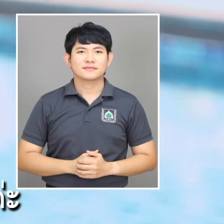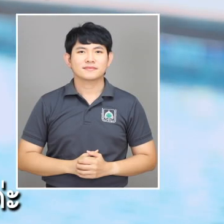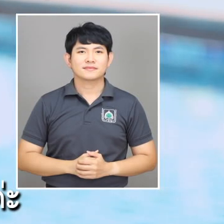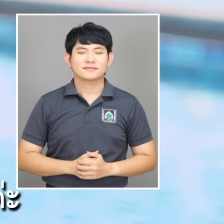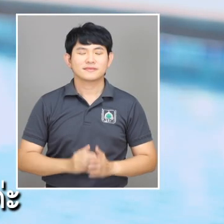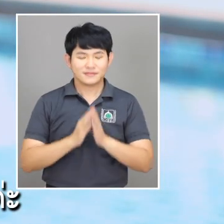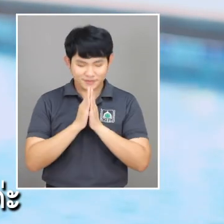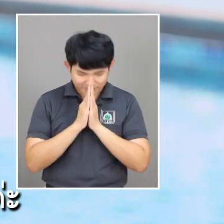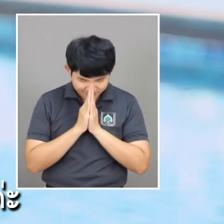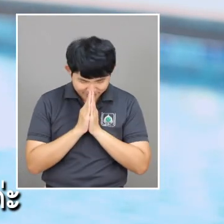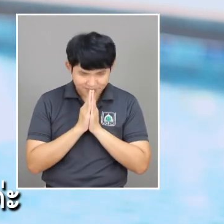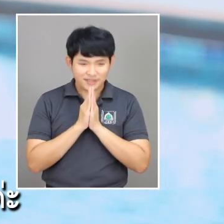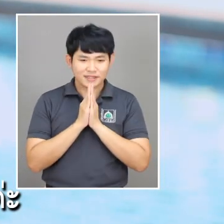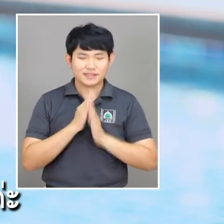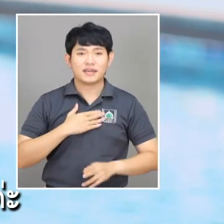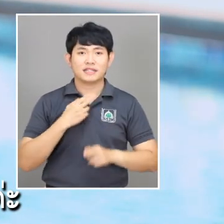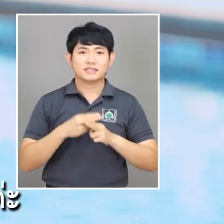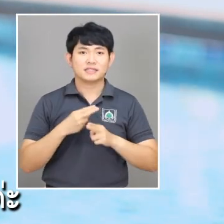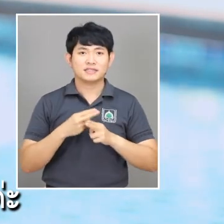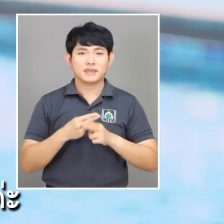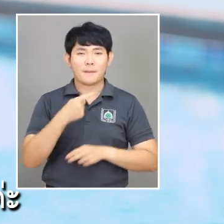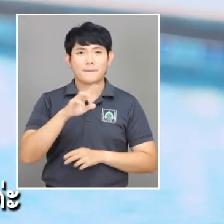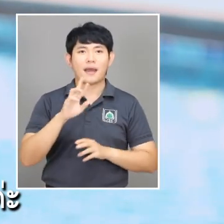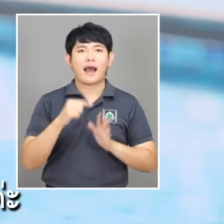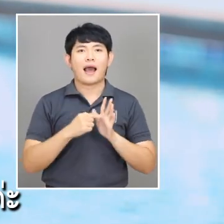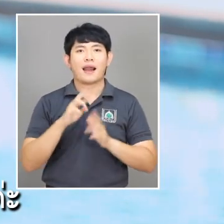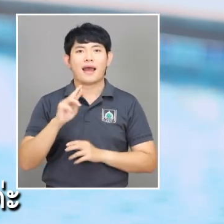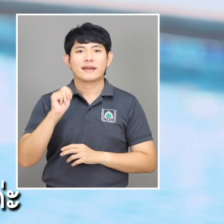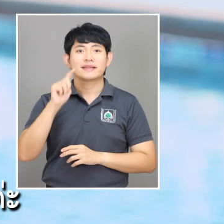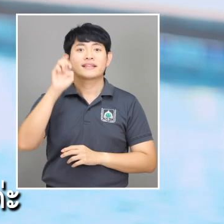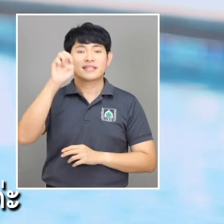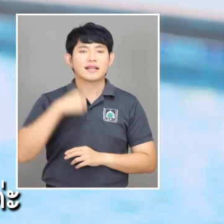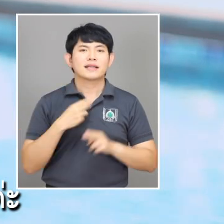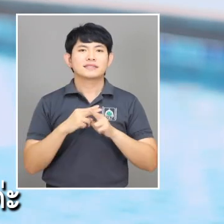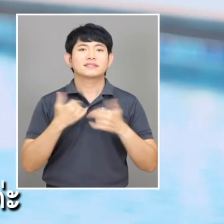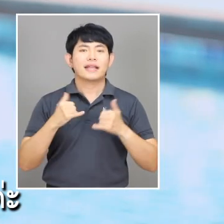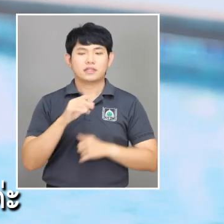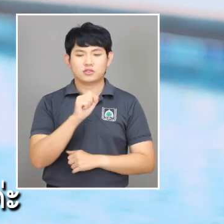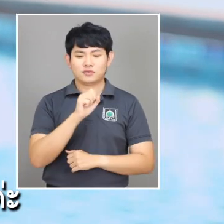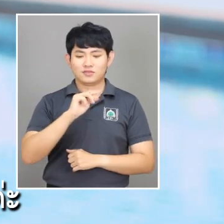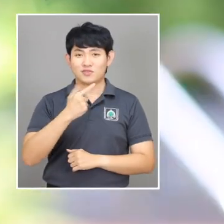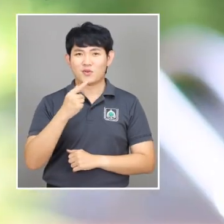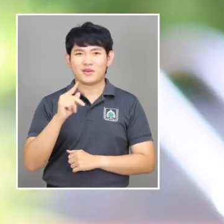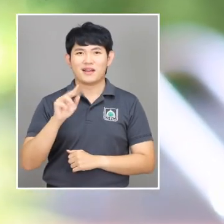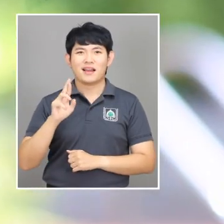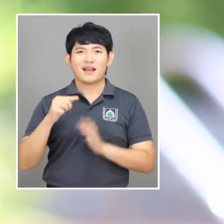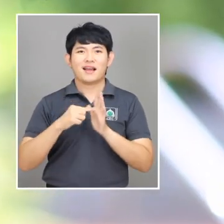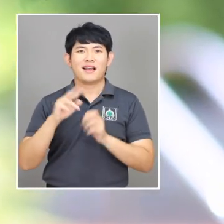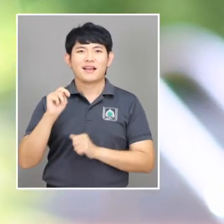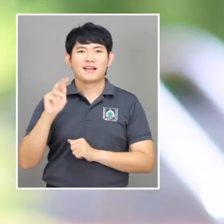สวัสดีค่ะชื่อนางสาวภารณีฟองทาค่ะชื่อเล่นสงกรานต์ค่ะตอน